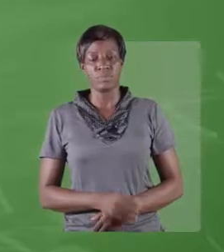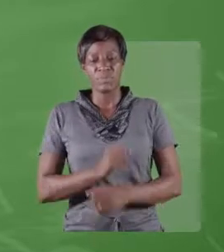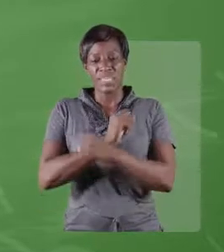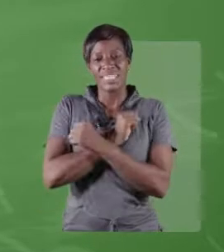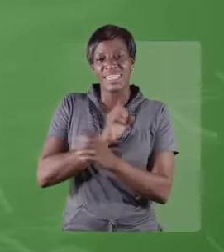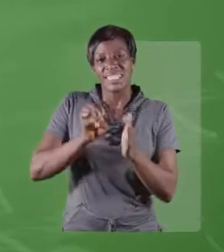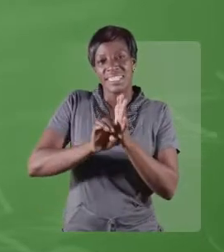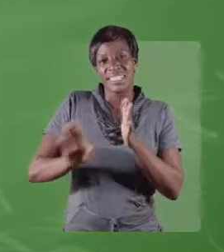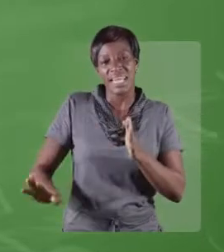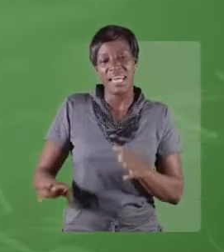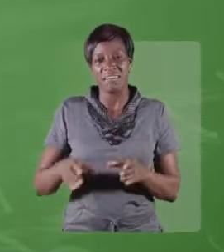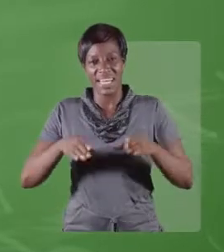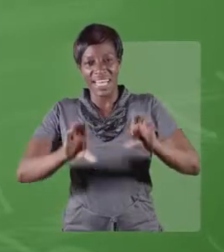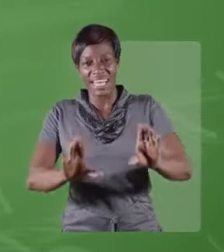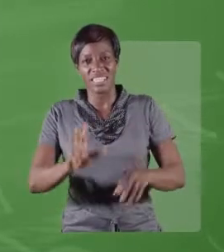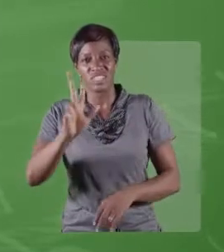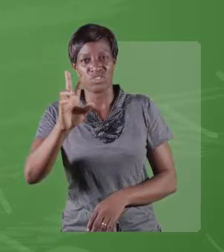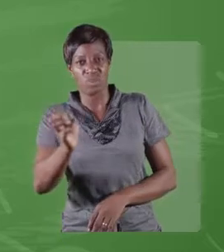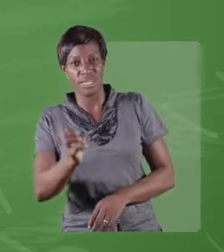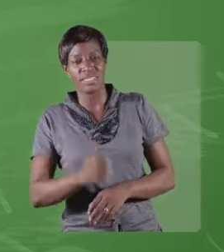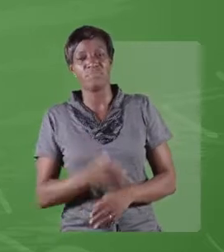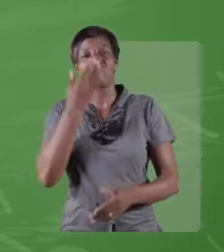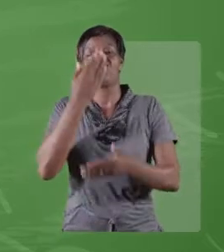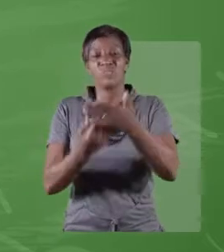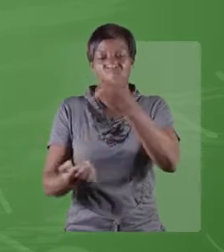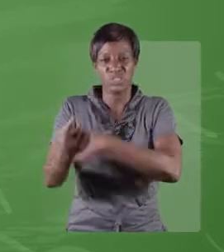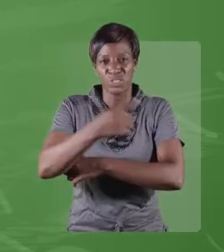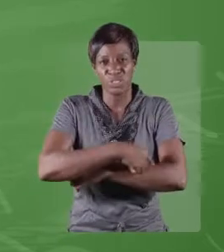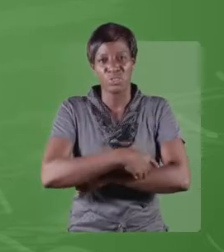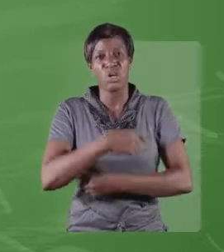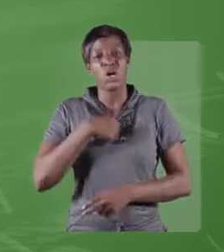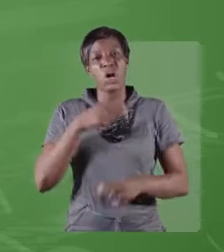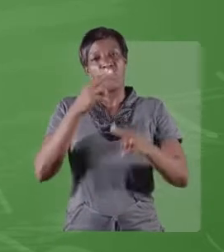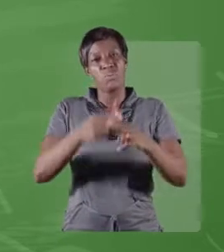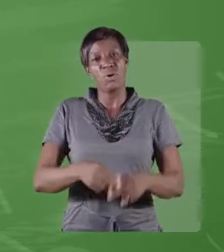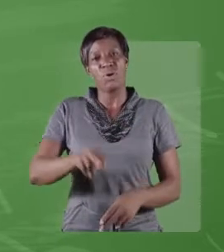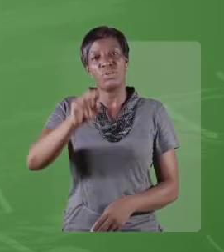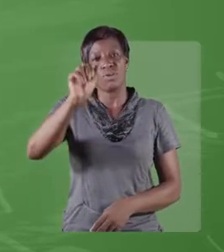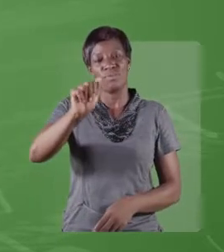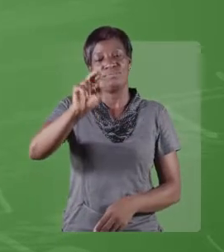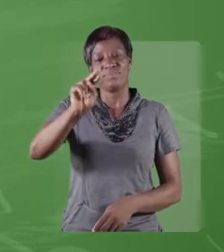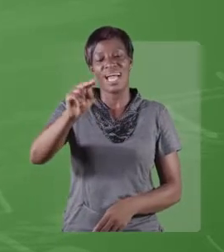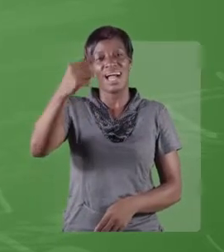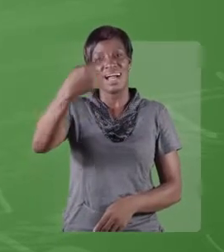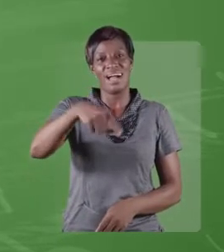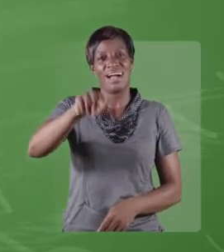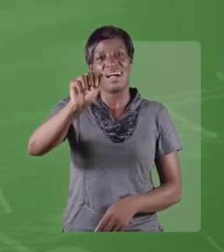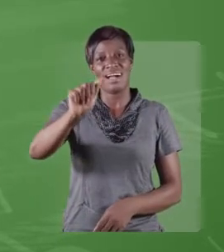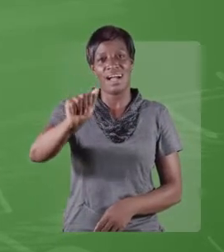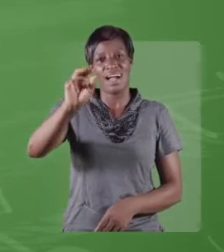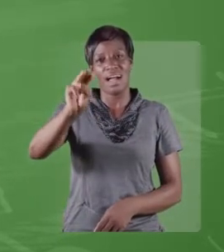Chers élèves des classes de 3e, bonjour. Je suis Paul Angaman,